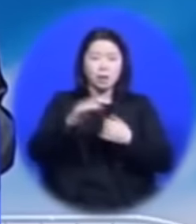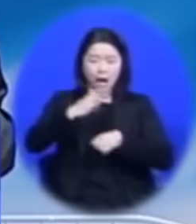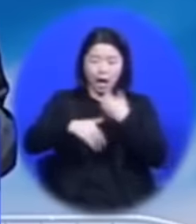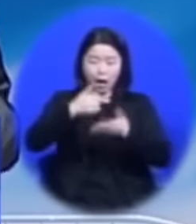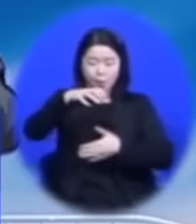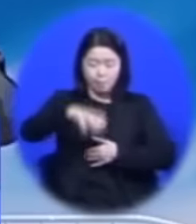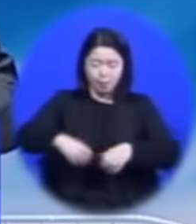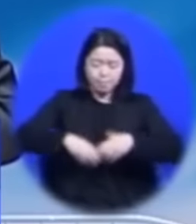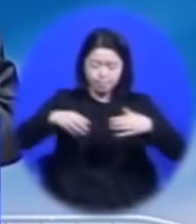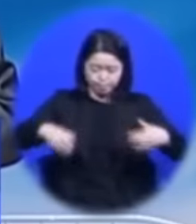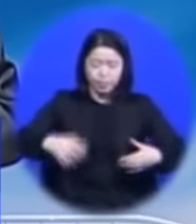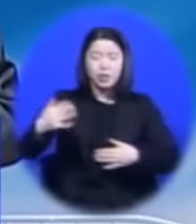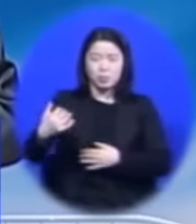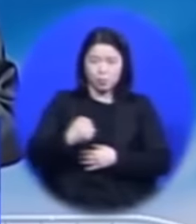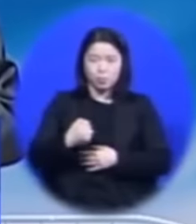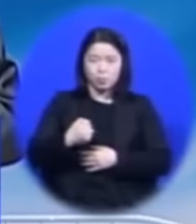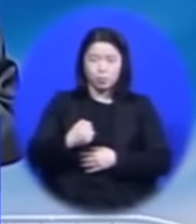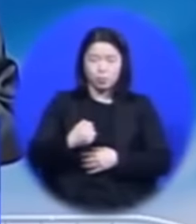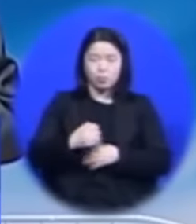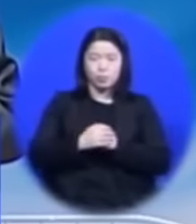앞에서 담대함을 얻고